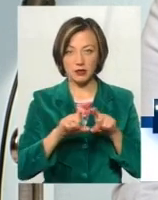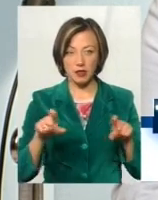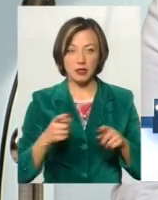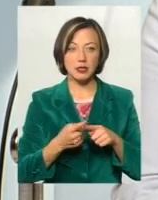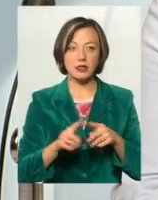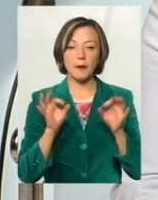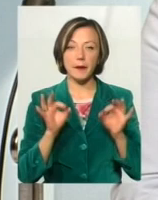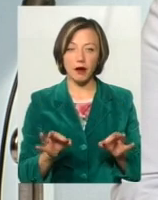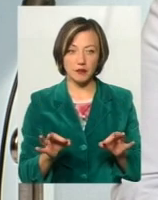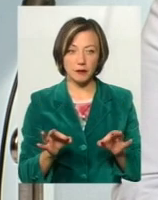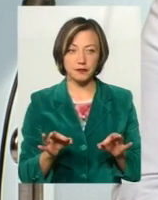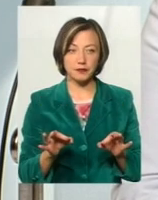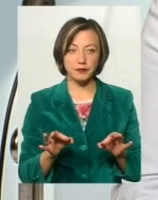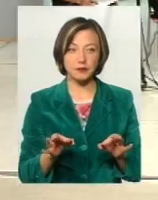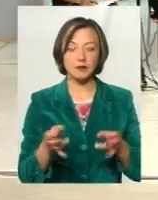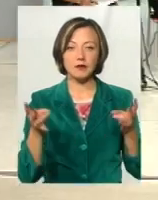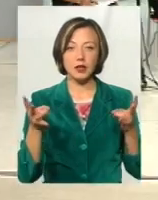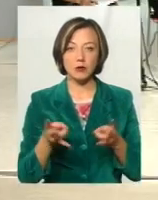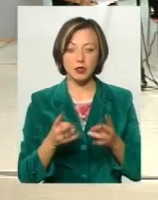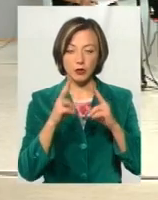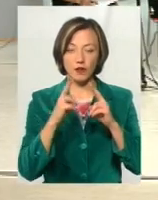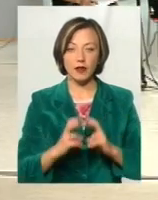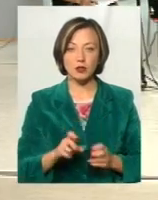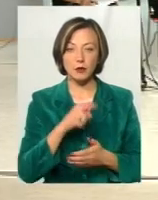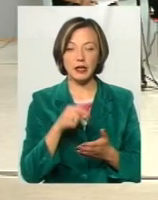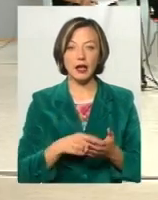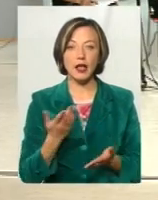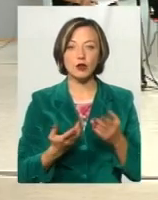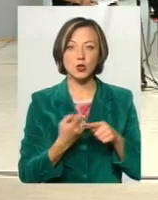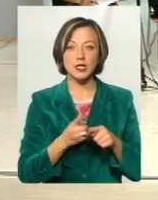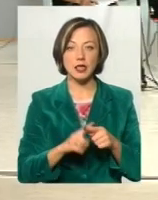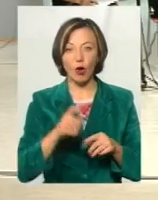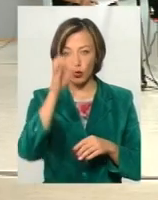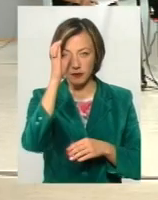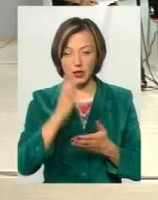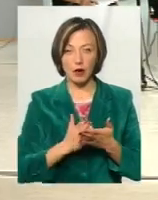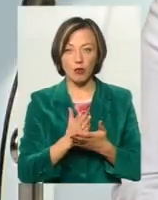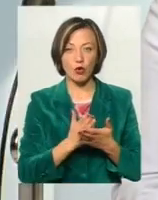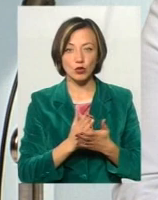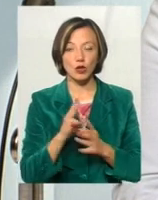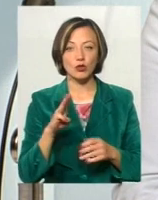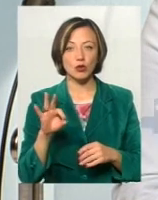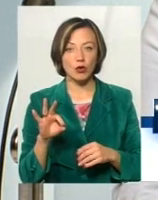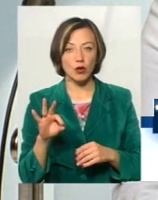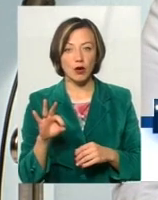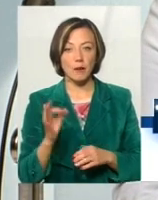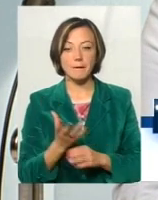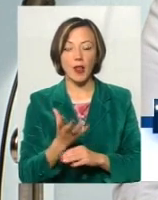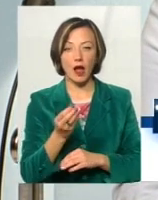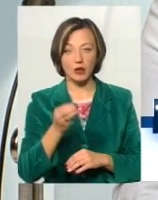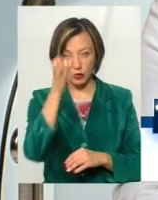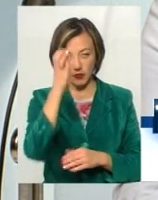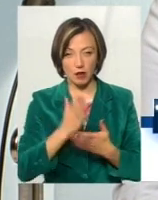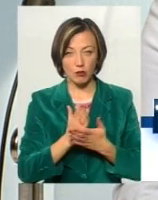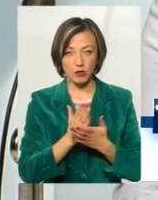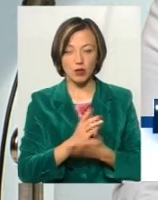правда. І потрібно вивчити питання. Якщо це дійсно освітня послуга, то вона платна освітня